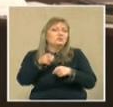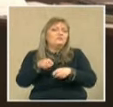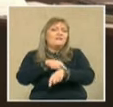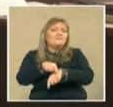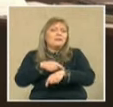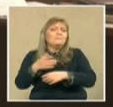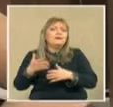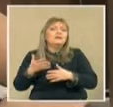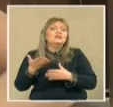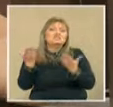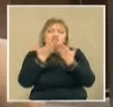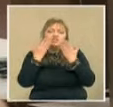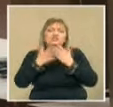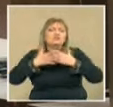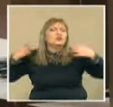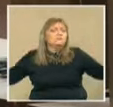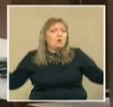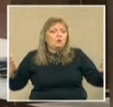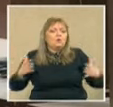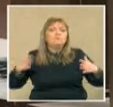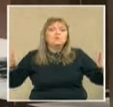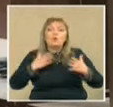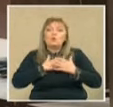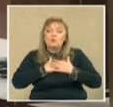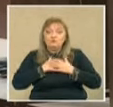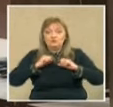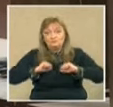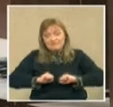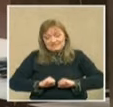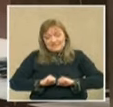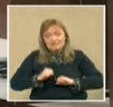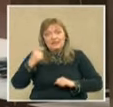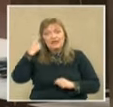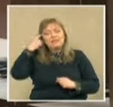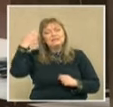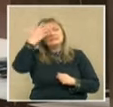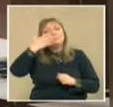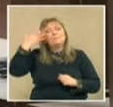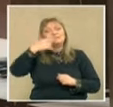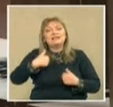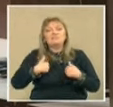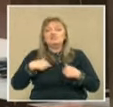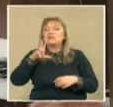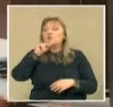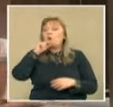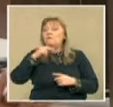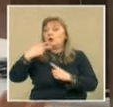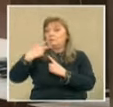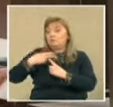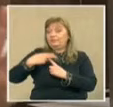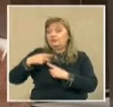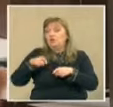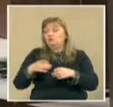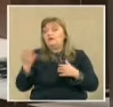И много обичах да седна, да си представям, че съм говорителка по телевизията, защото това беше модерно, нали?